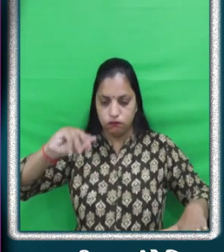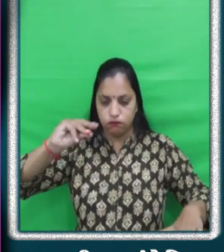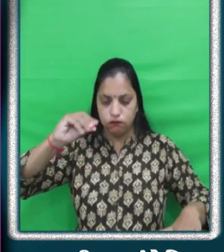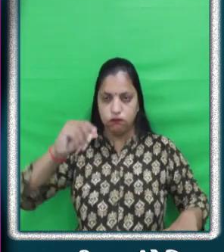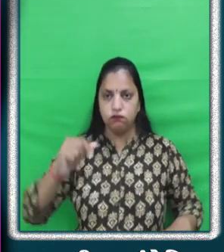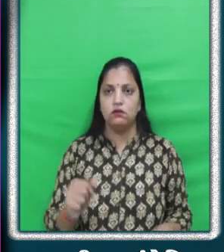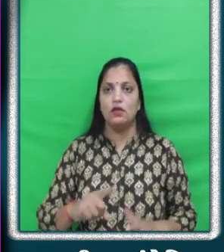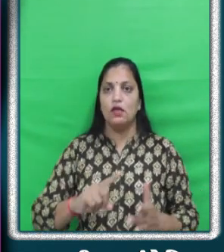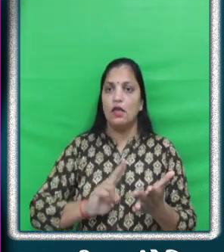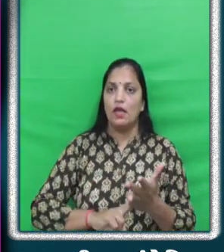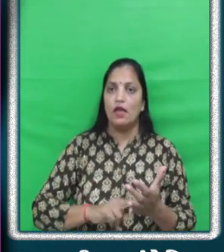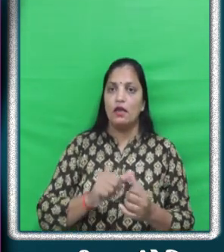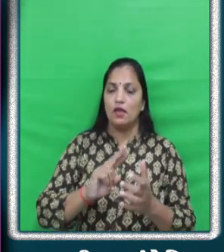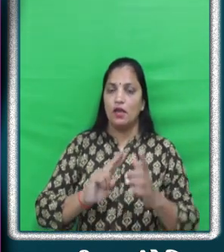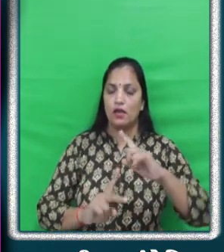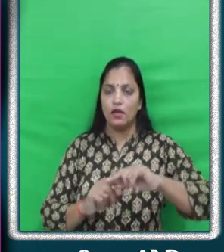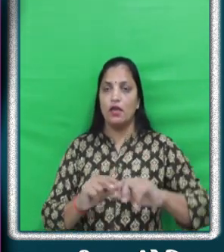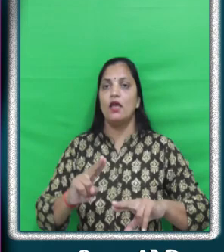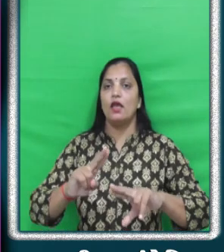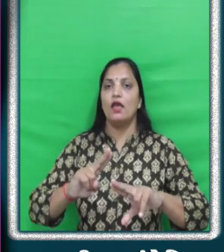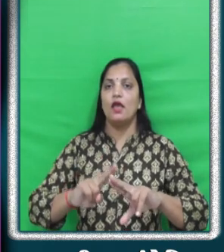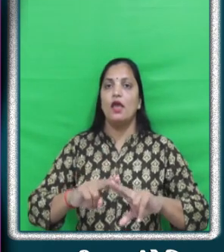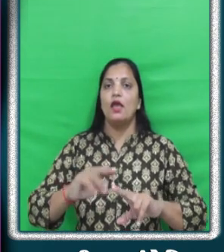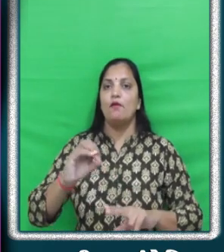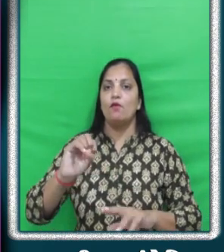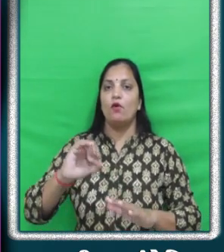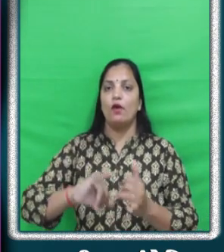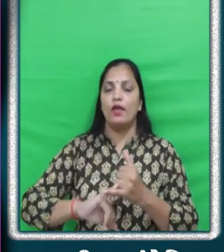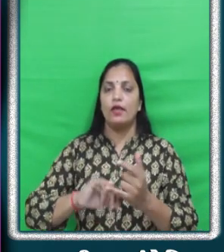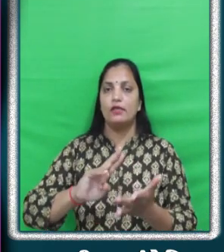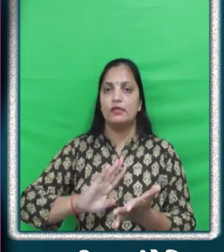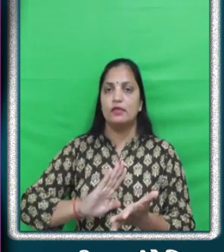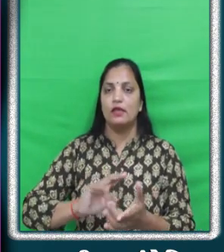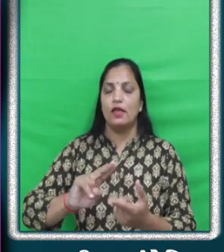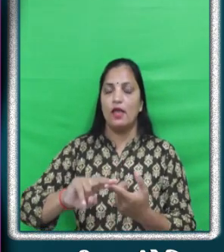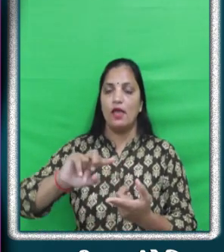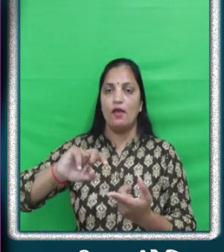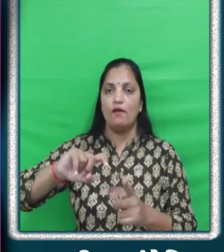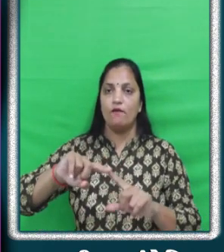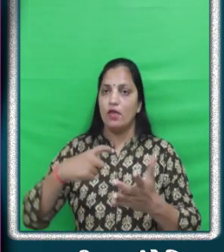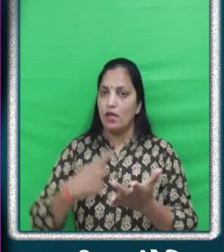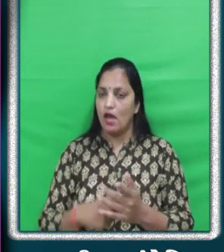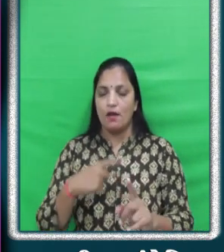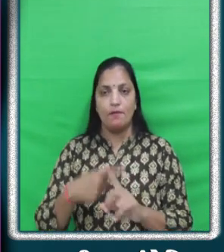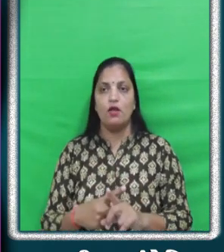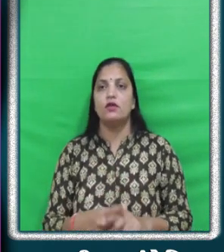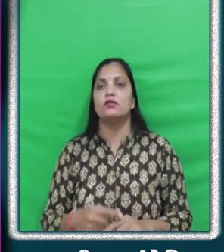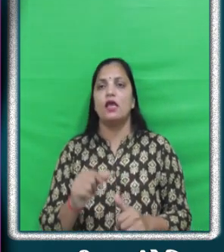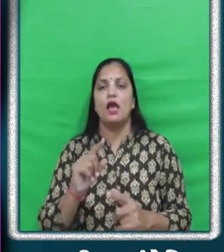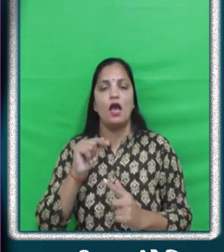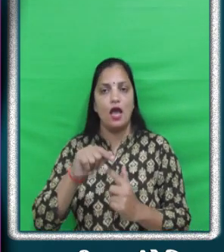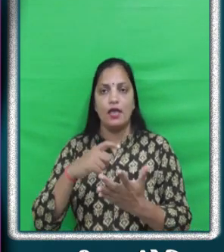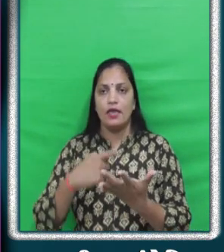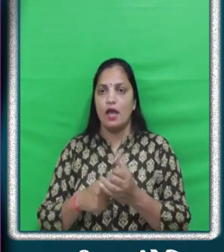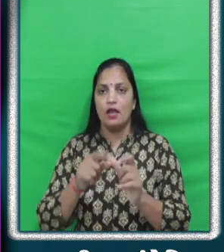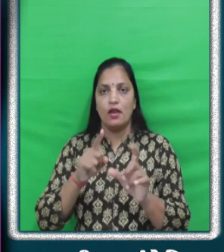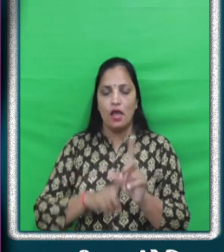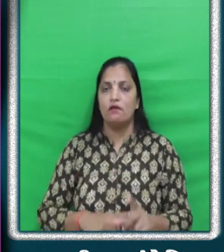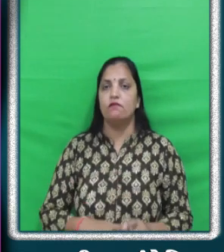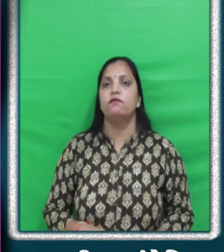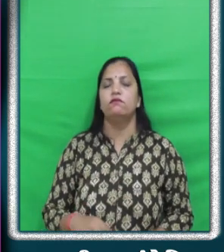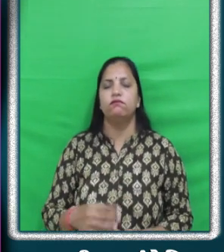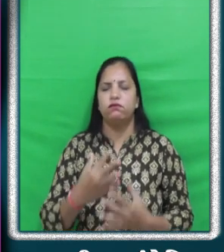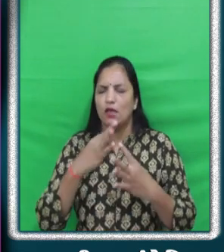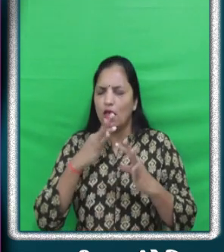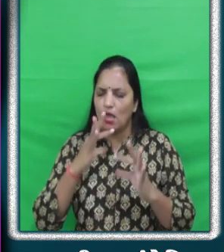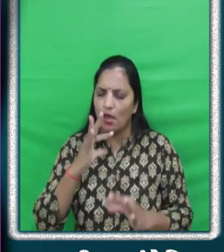ખનિજ ક્ષારો, નાઇટ્રોજન, ફોસ્ફરસ, સલ્ફર જેવા આયનોનું પણ શોષણ કરે છે જમીનમાંથી